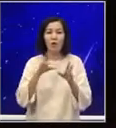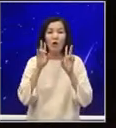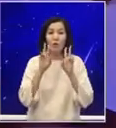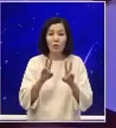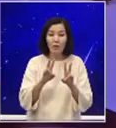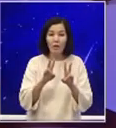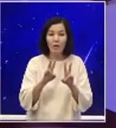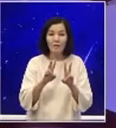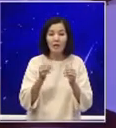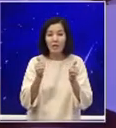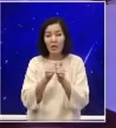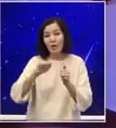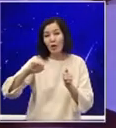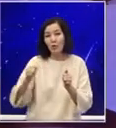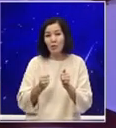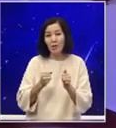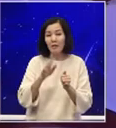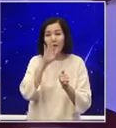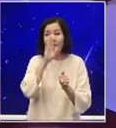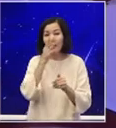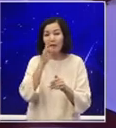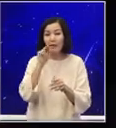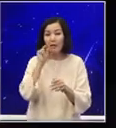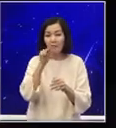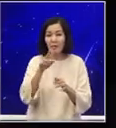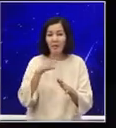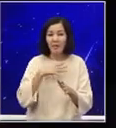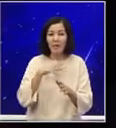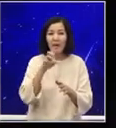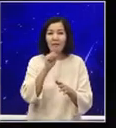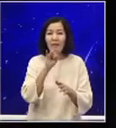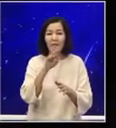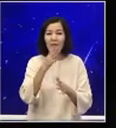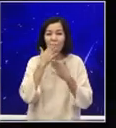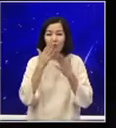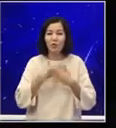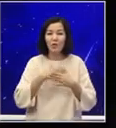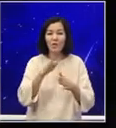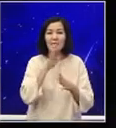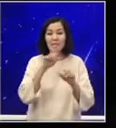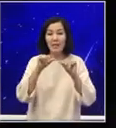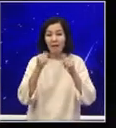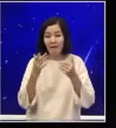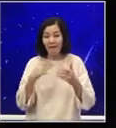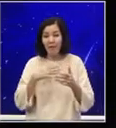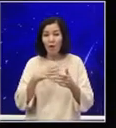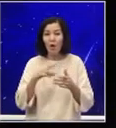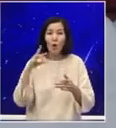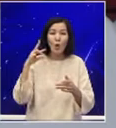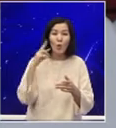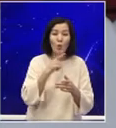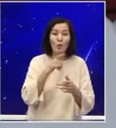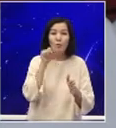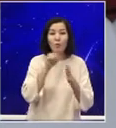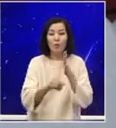әл-Фарабидің жанында жүрген достарына қиянат жасайды. Тайманәлі деген жолдасын сүйген қызынан айырады. Екеуіне у беріп,